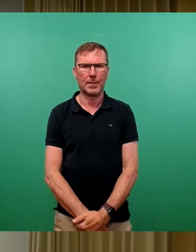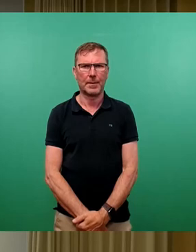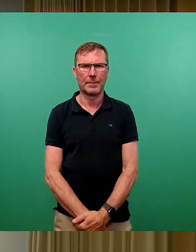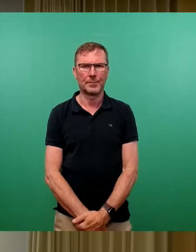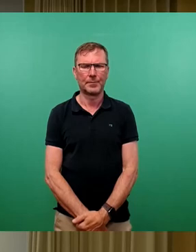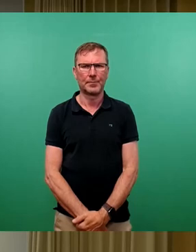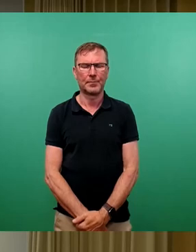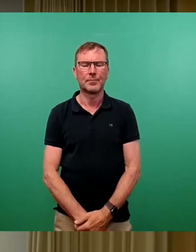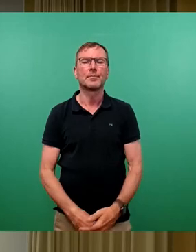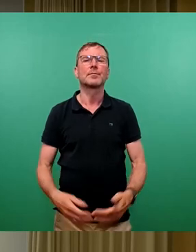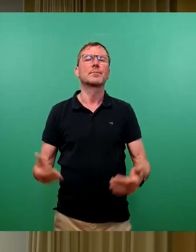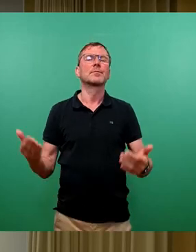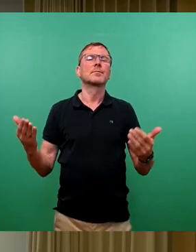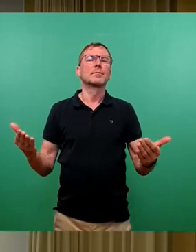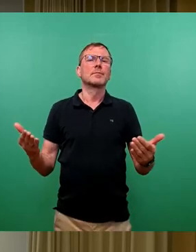Diese